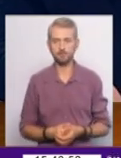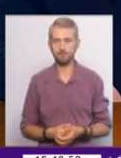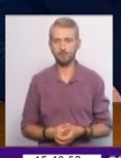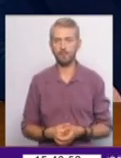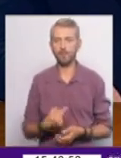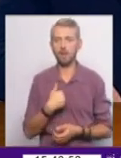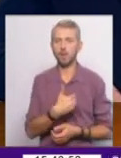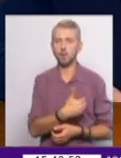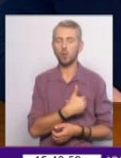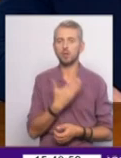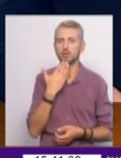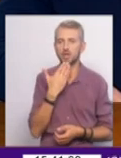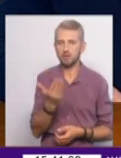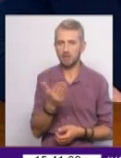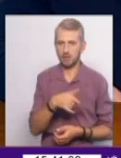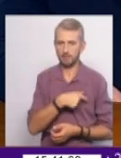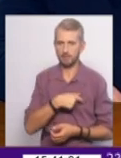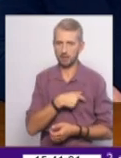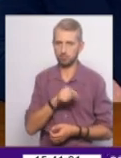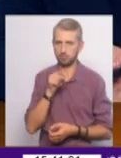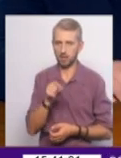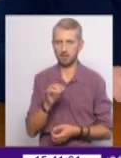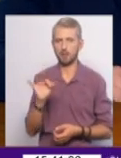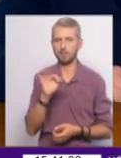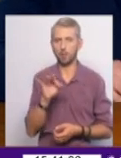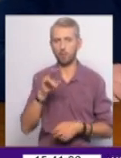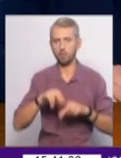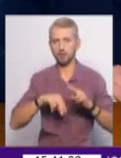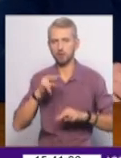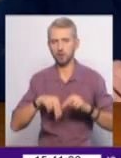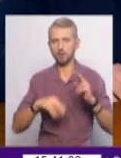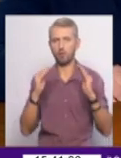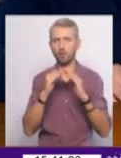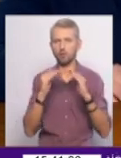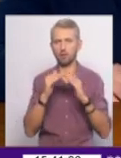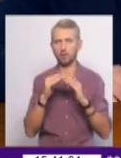день. Я хотіла запитати депутата про будівництво